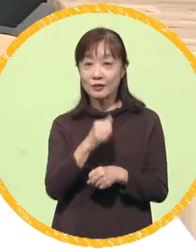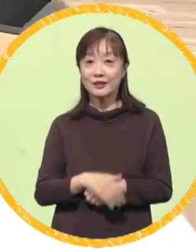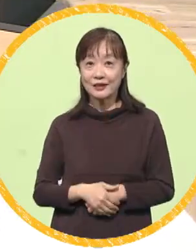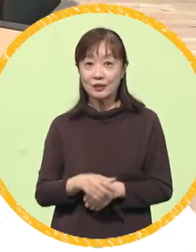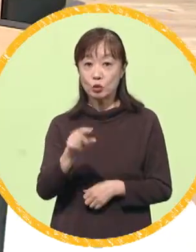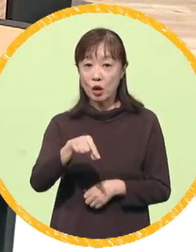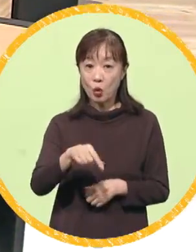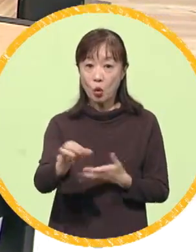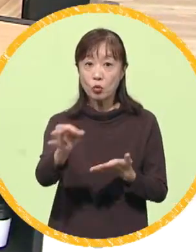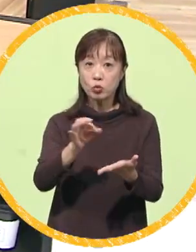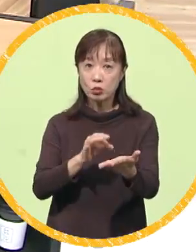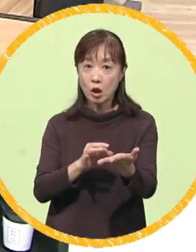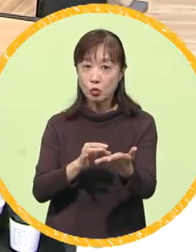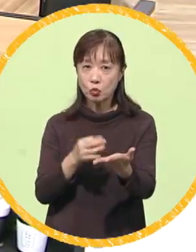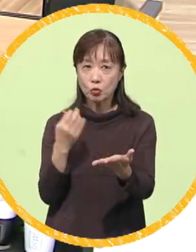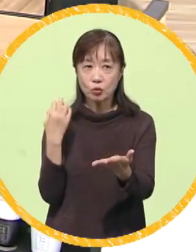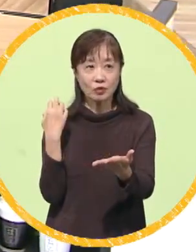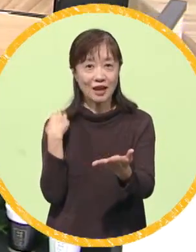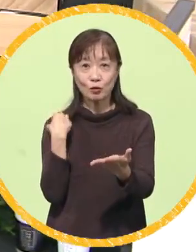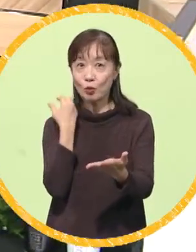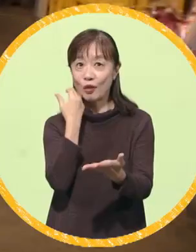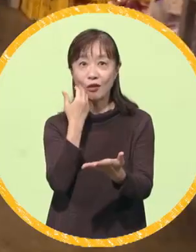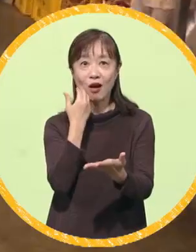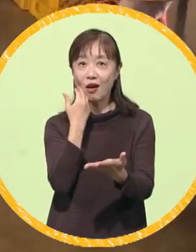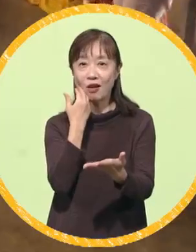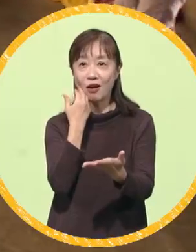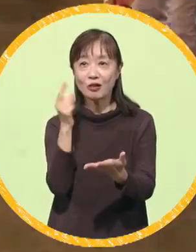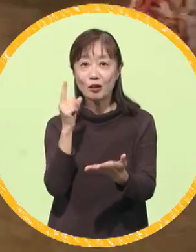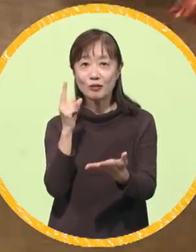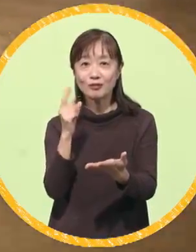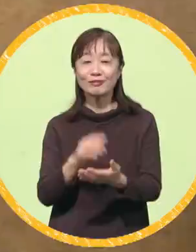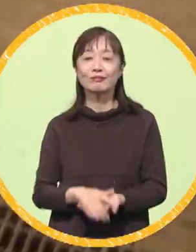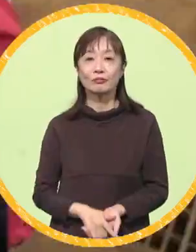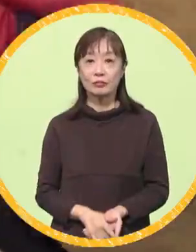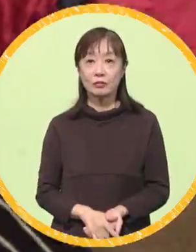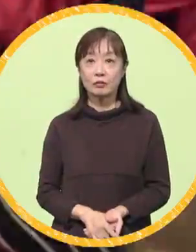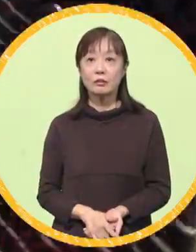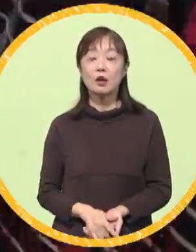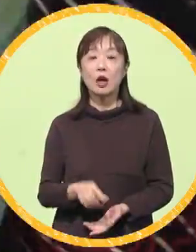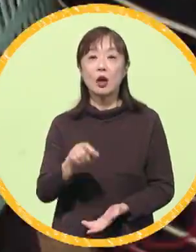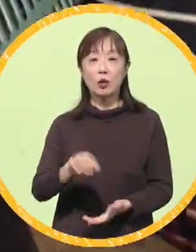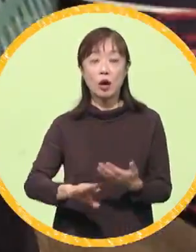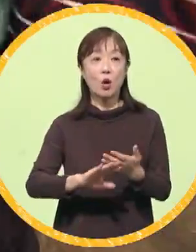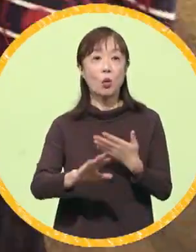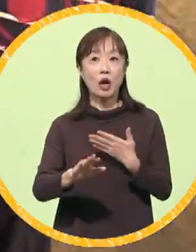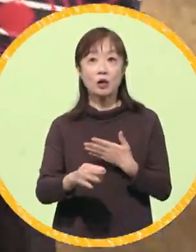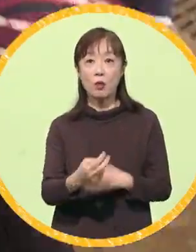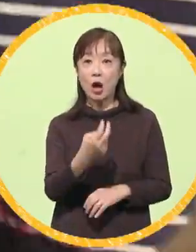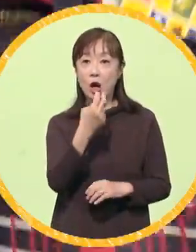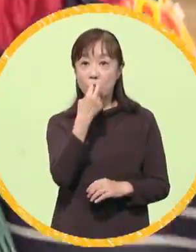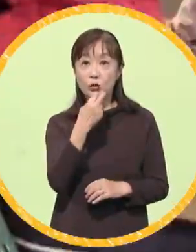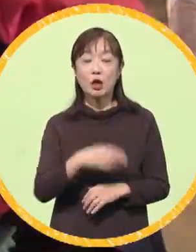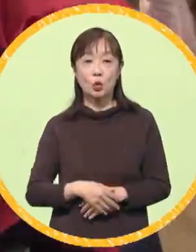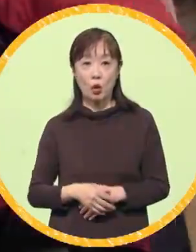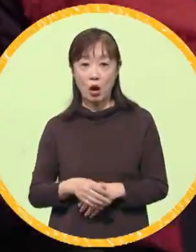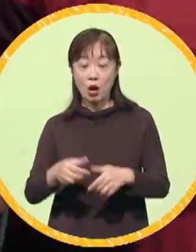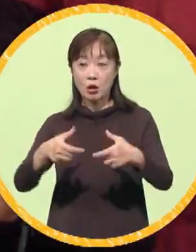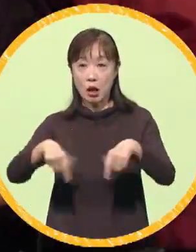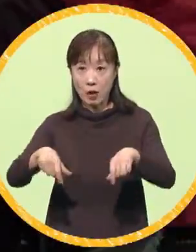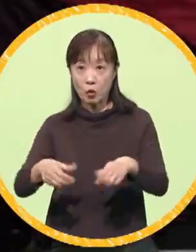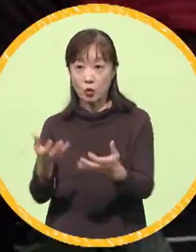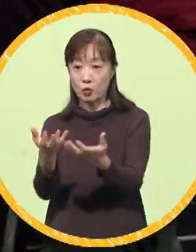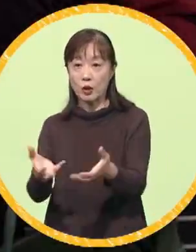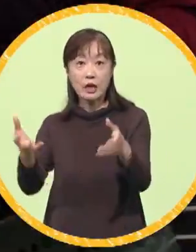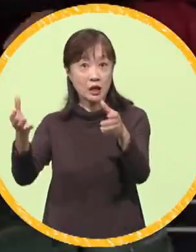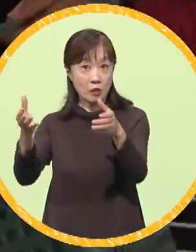の？売ってるの？ 気になりますよね。あの即売会では牛乳の他にもですね、豚肉、卵、野菜なん